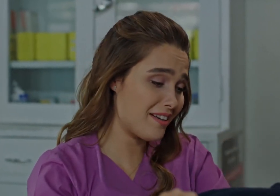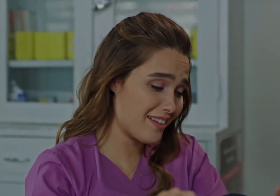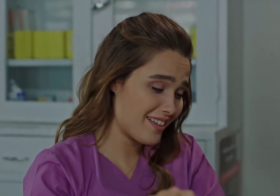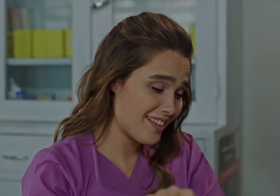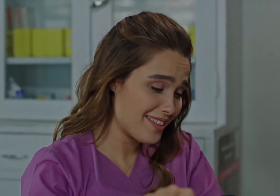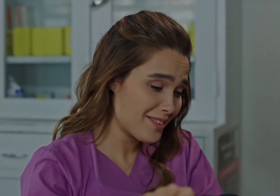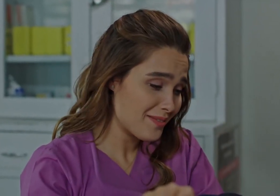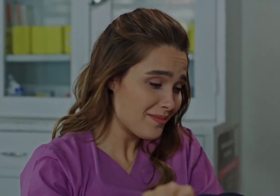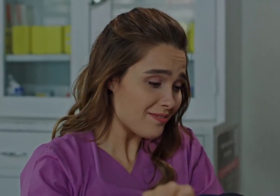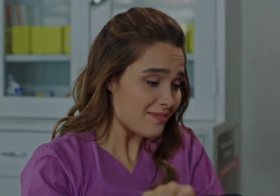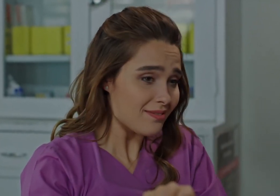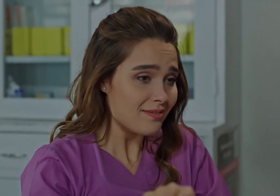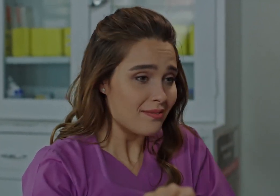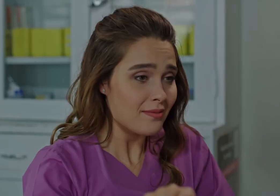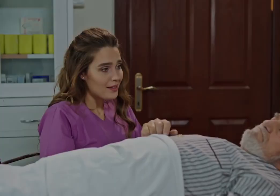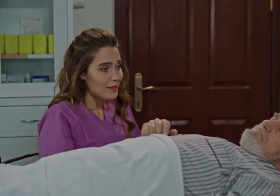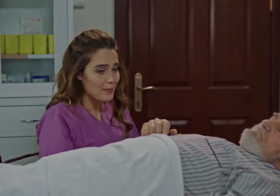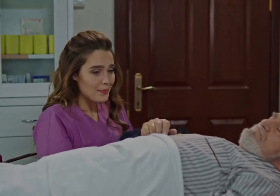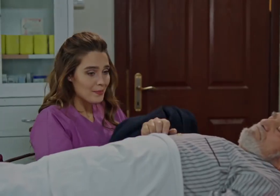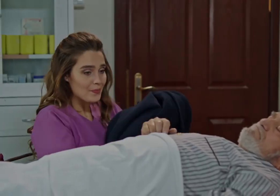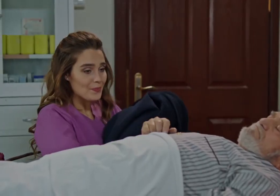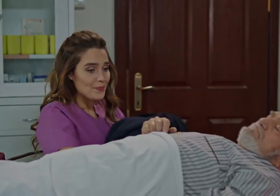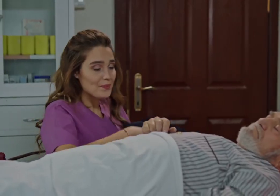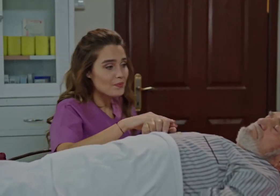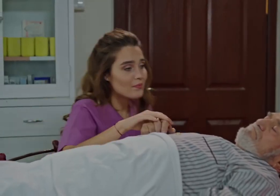Baba. Yüzü güldü.